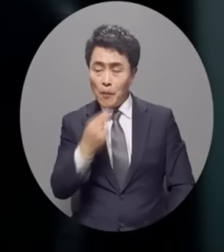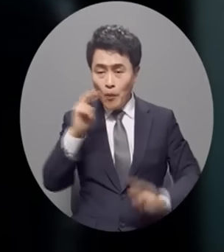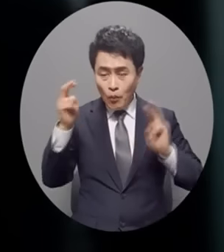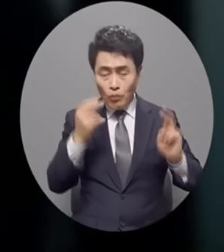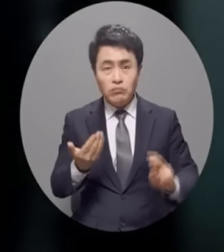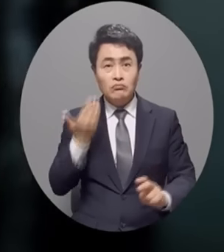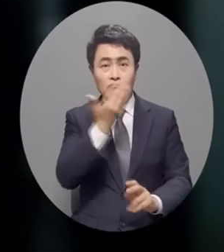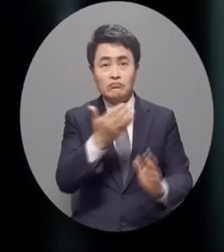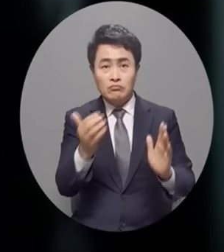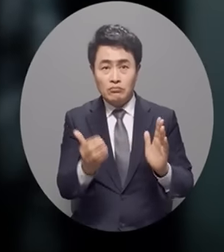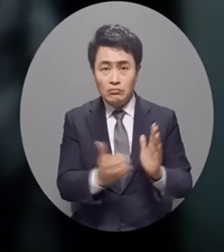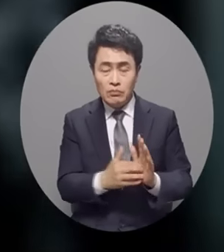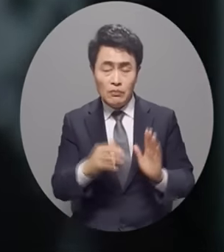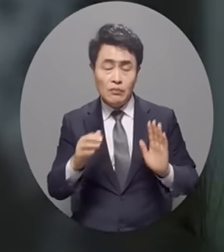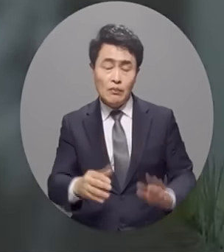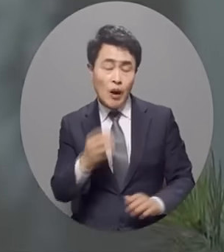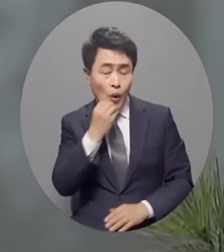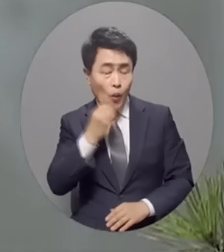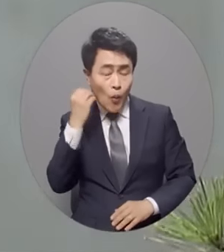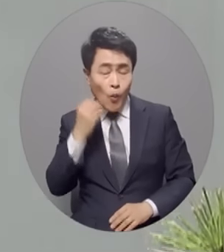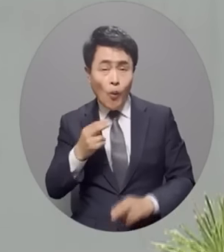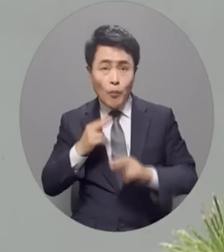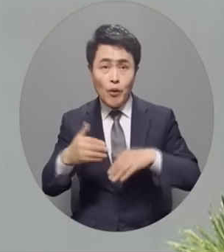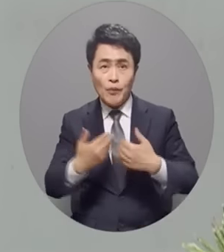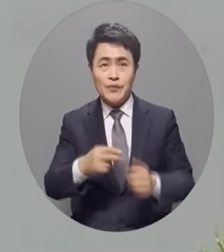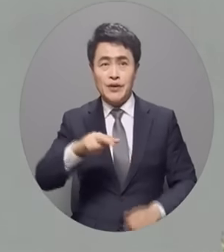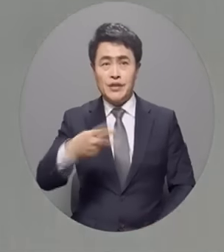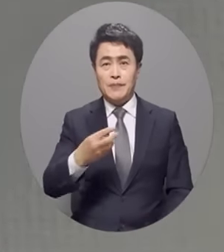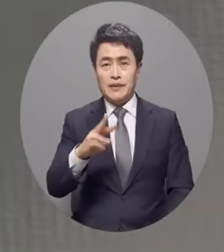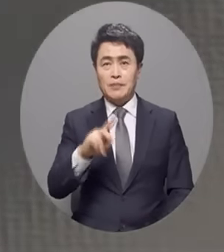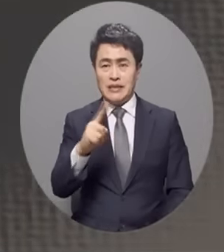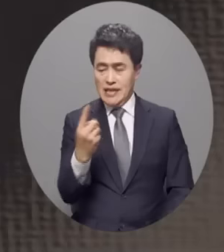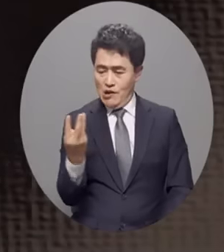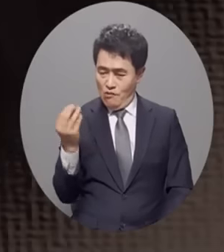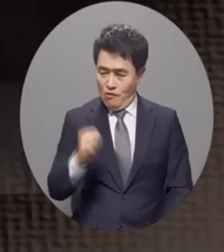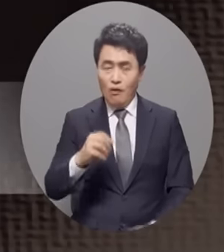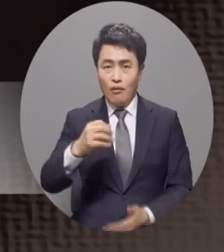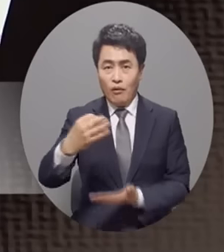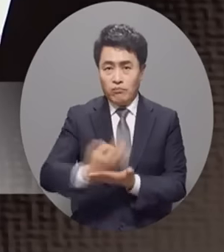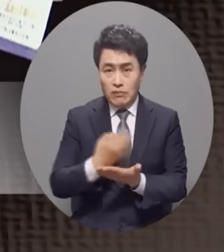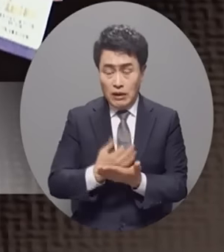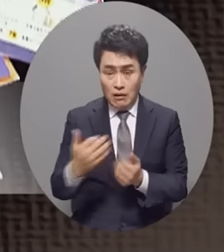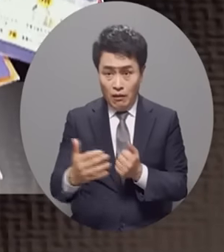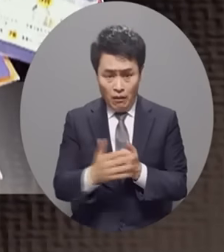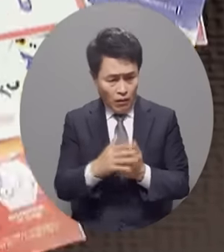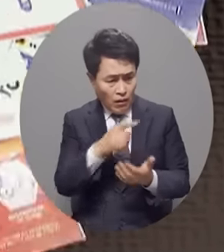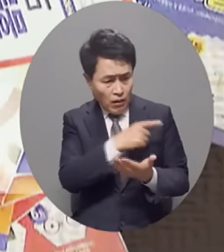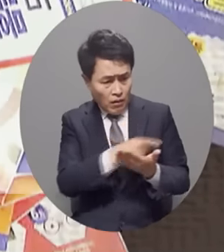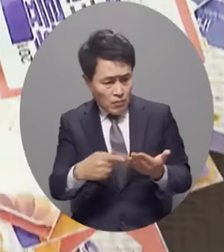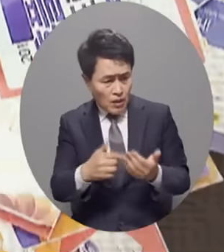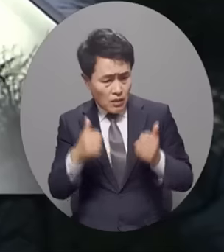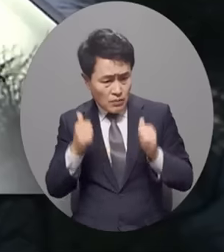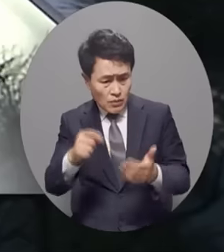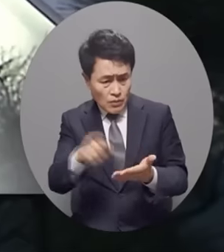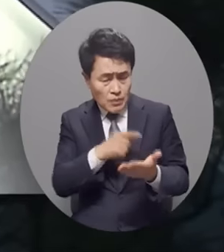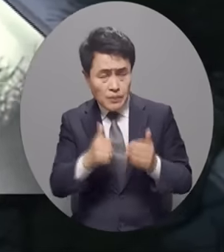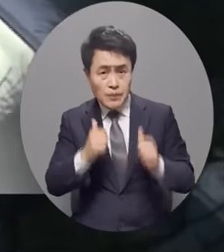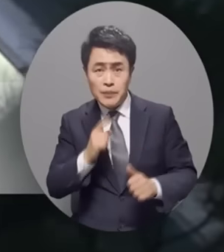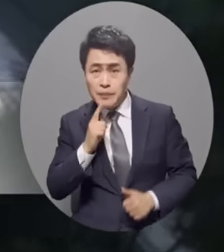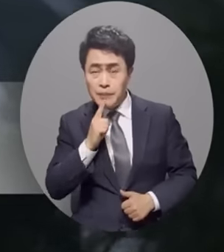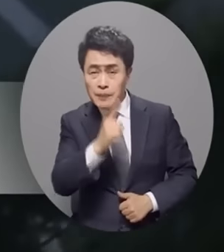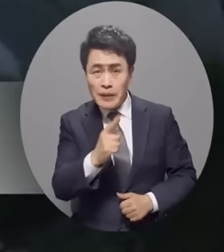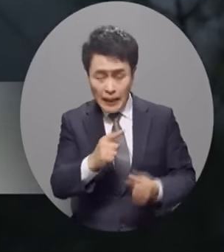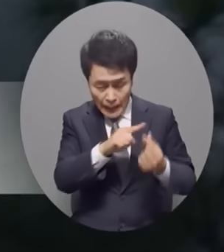넘어갔고 홈플러스는 231억 원을 벌었습니다 피해자들 수백명이 손해 배상 소송을 냈습니다